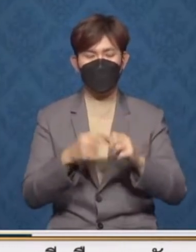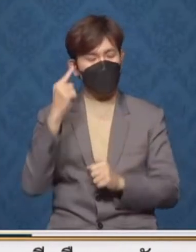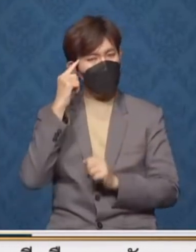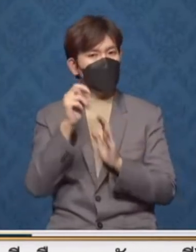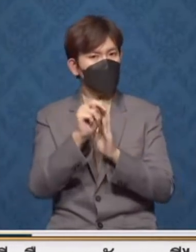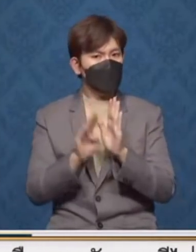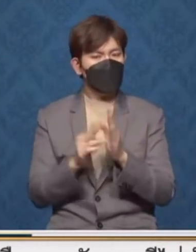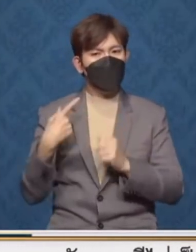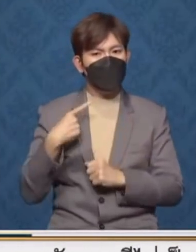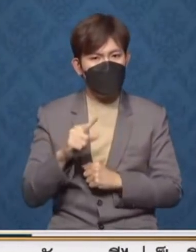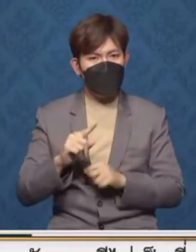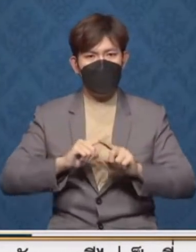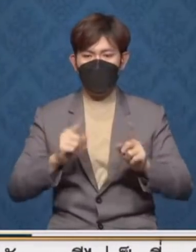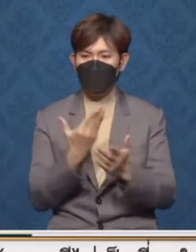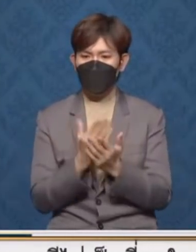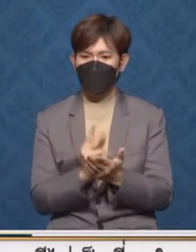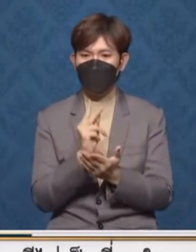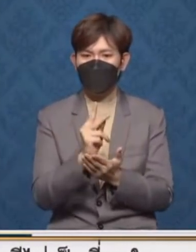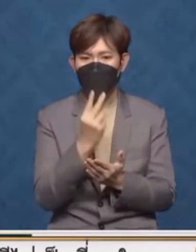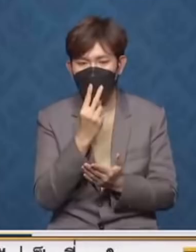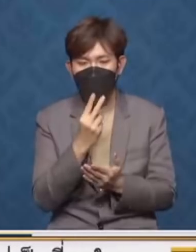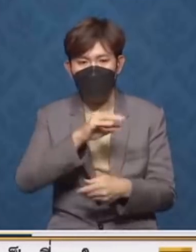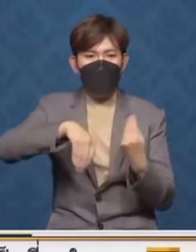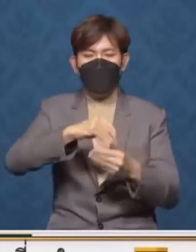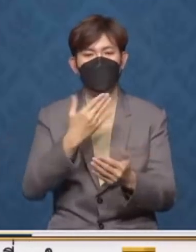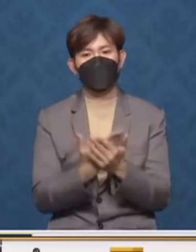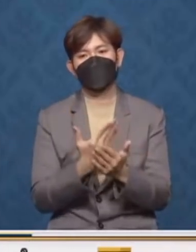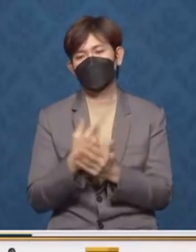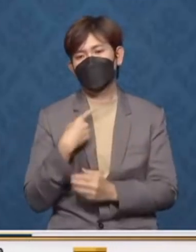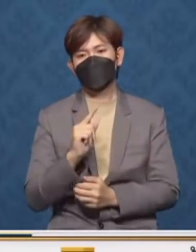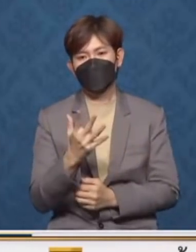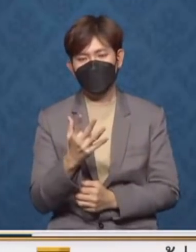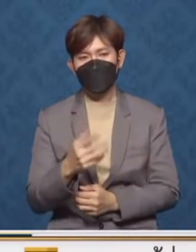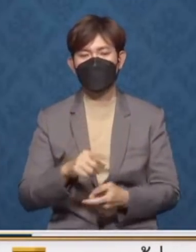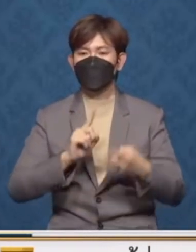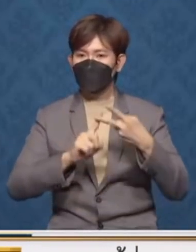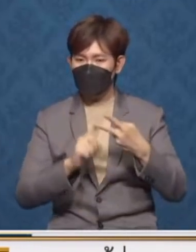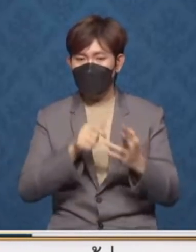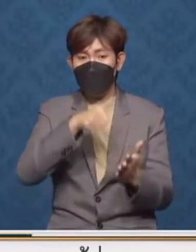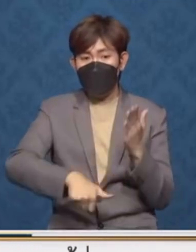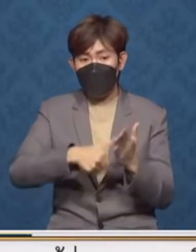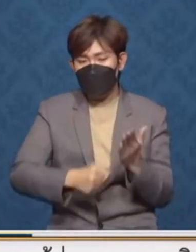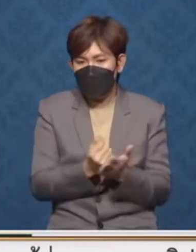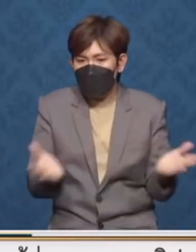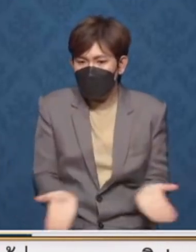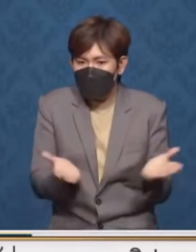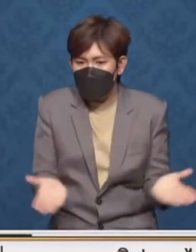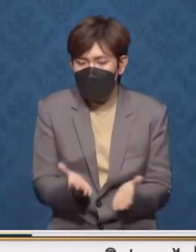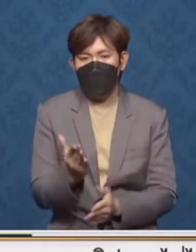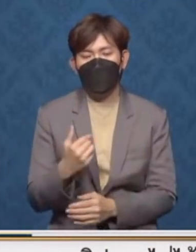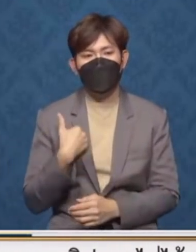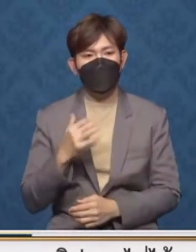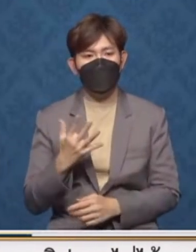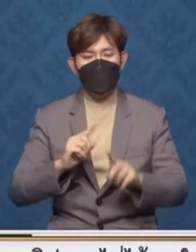ใช้เงินกู้ไปอย่างกล่าวประโยชน์เงินภาษีที่นำมาใช้ไม่ได้สร้างพลังให้กับประชาชนจะสร้างพลัง